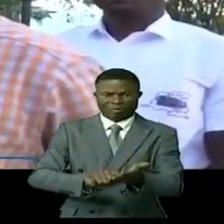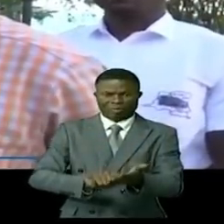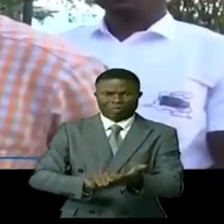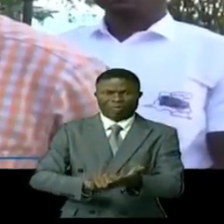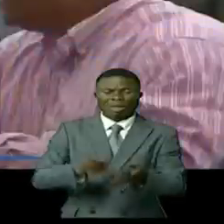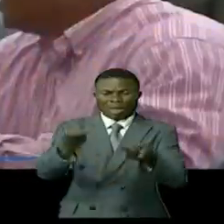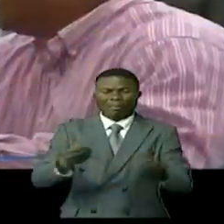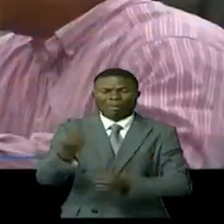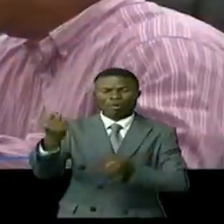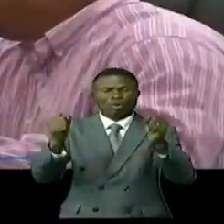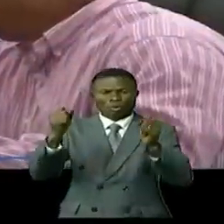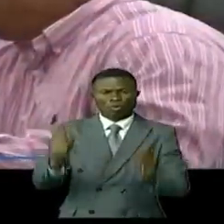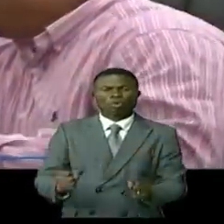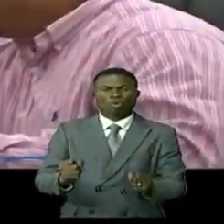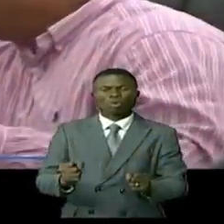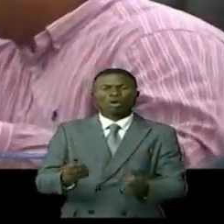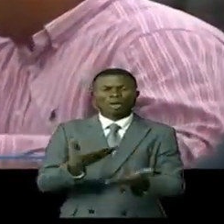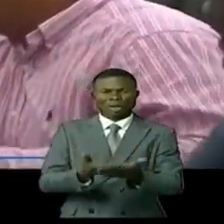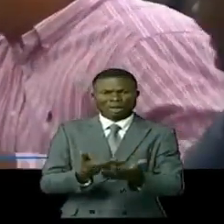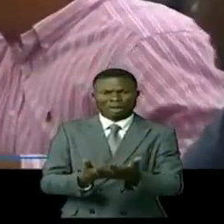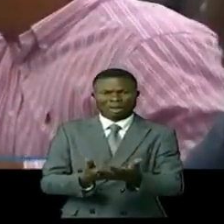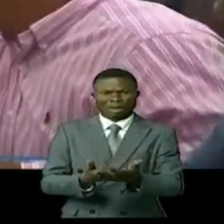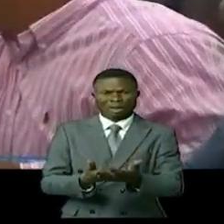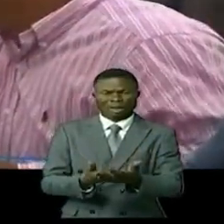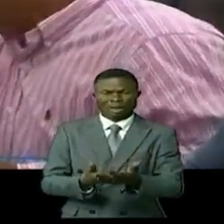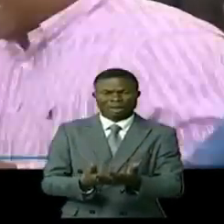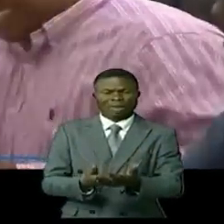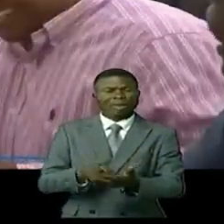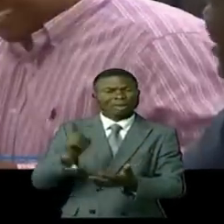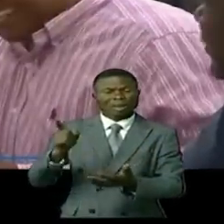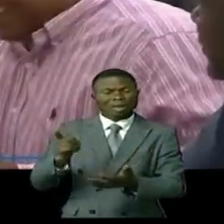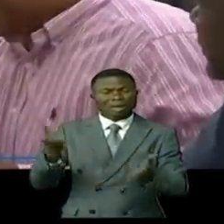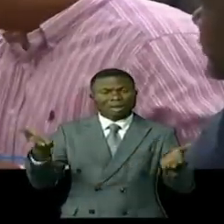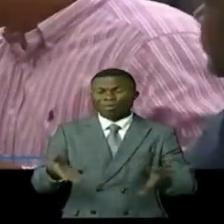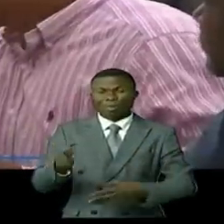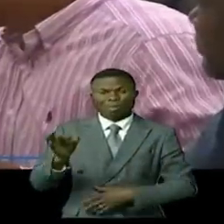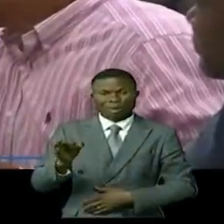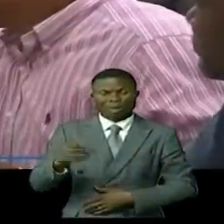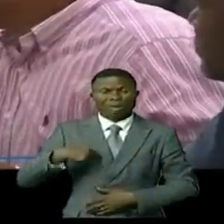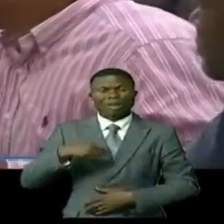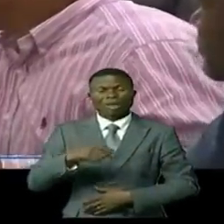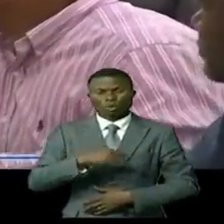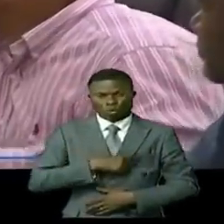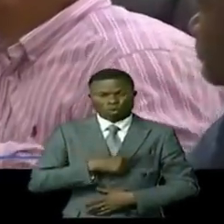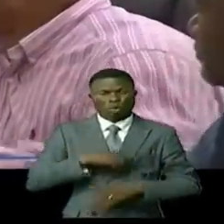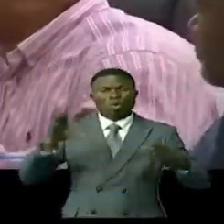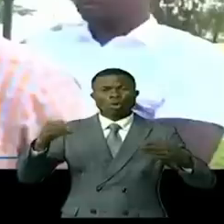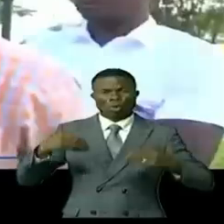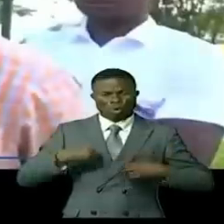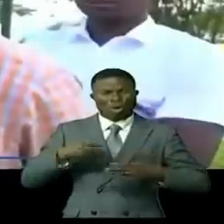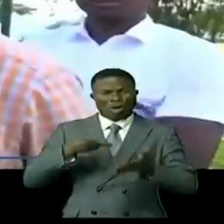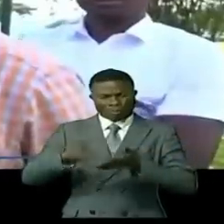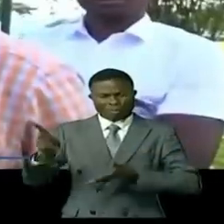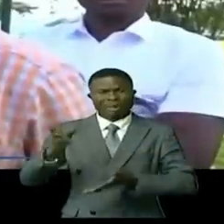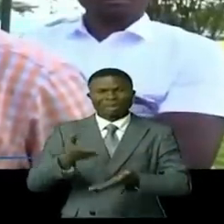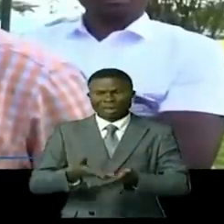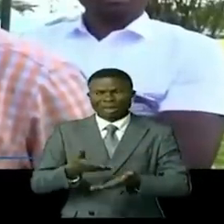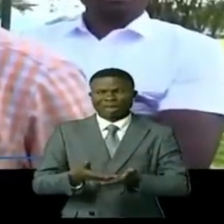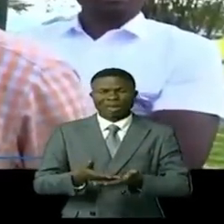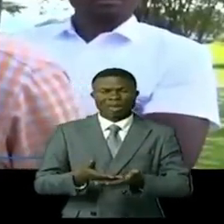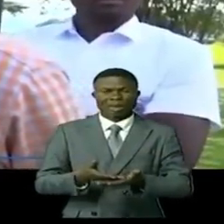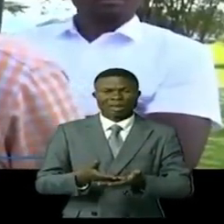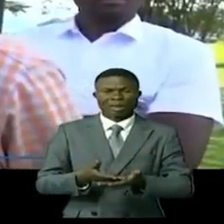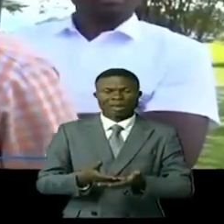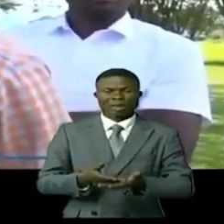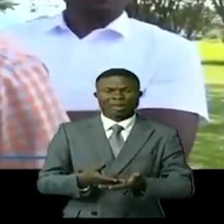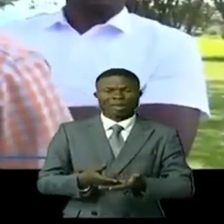aménagé qui n'existe pas à Bounagana, mais que nous avons délibérément accepté de payer.